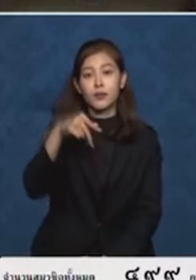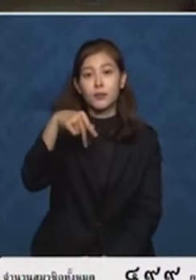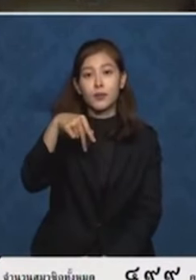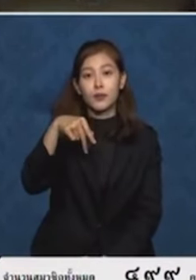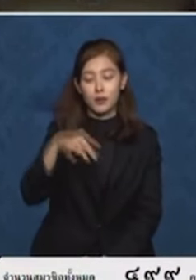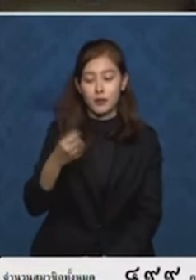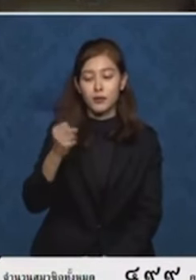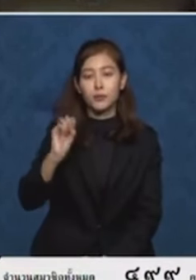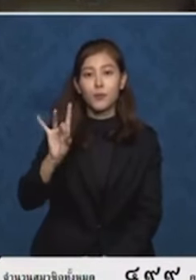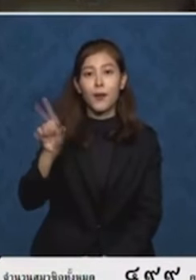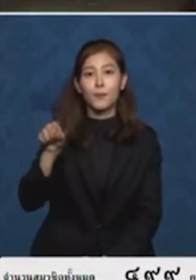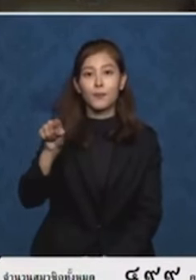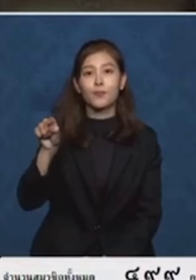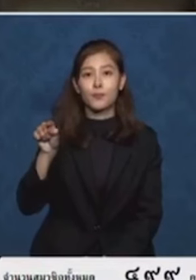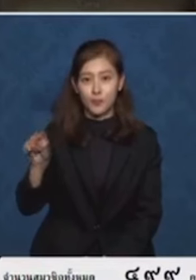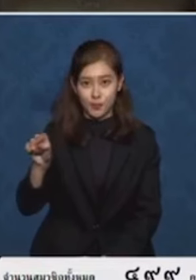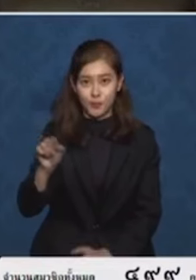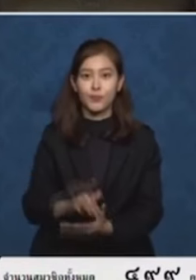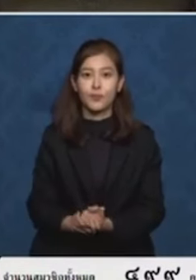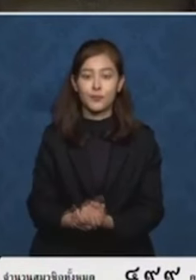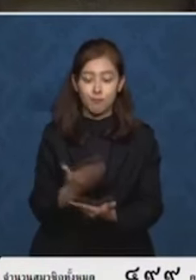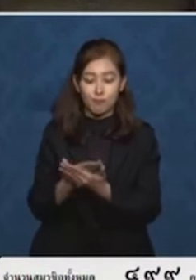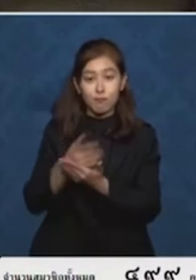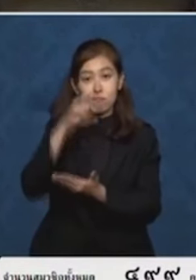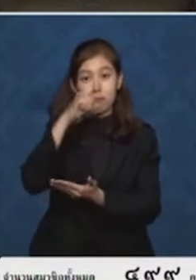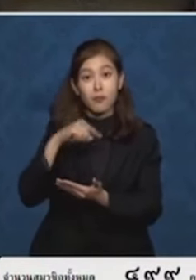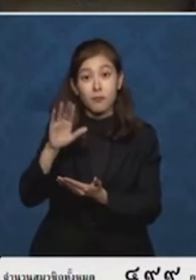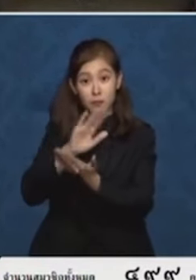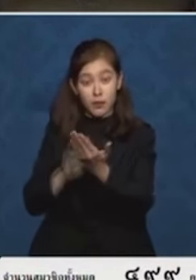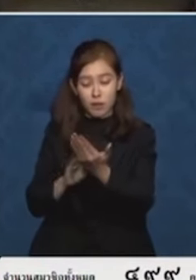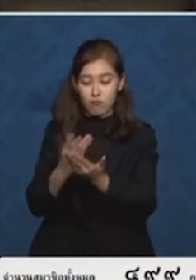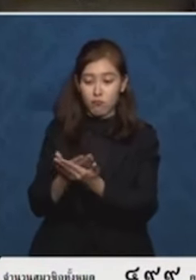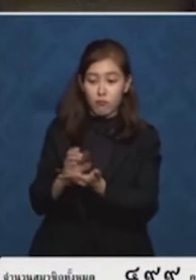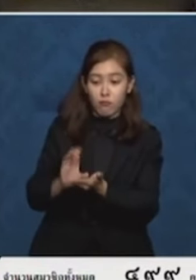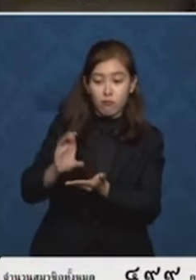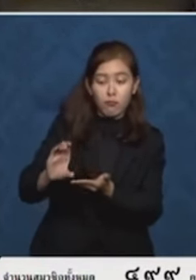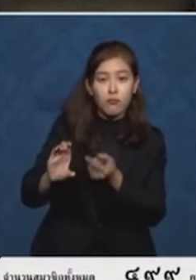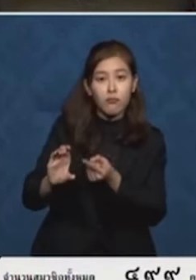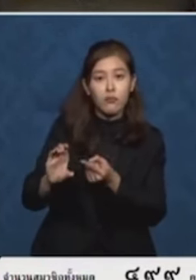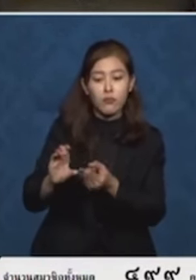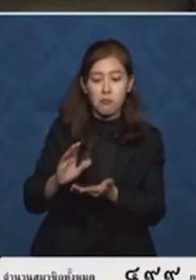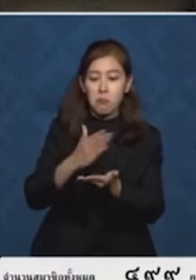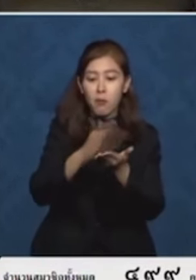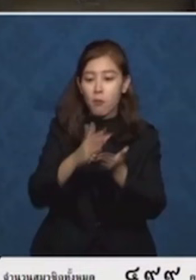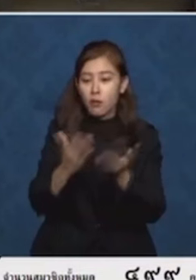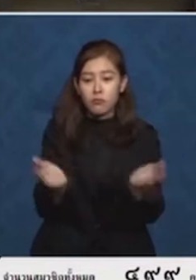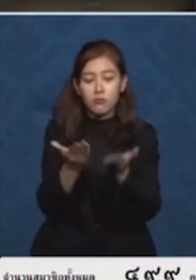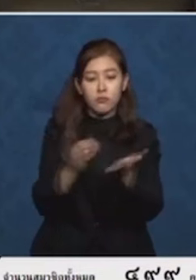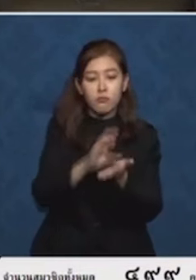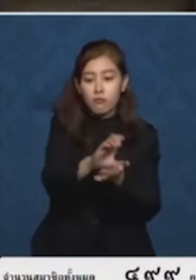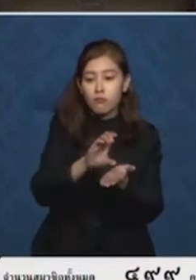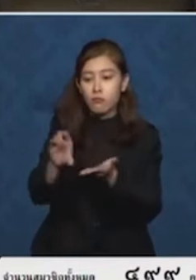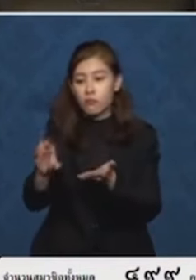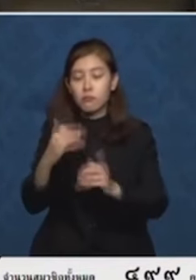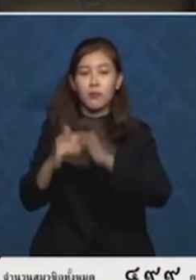แล้วถ้างบประมาณแผ่นดินกลายเป็เป็ดง่อยแล้วจะไปดำเนินการขับเคลอนสิธ 650 ให้โตตามเป้าหมาย้อย่างไร